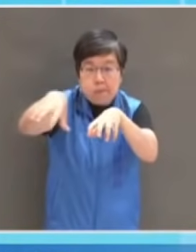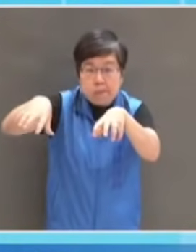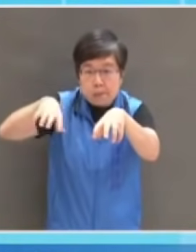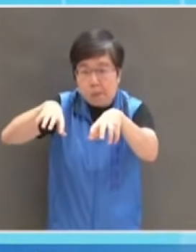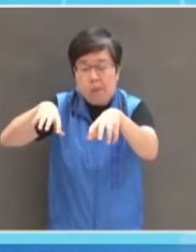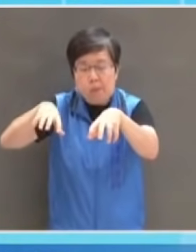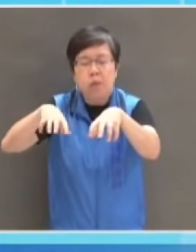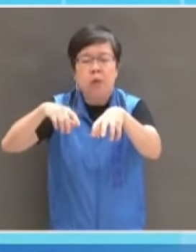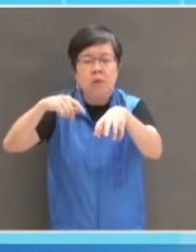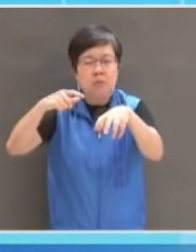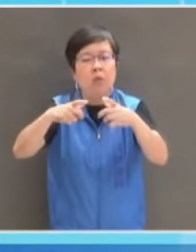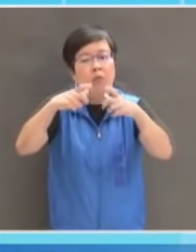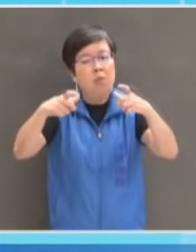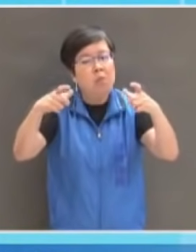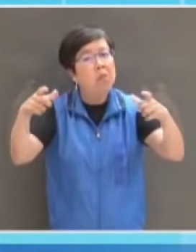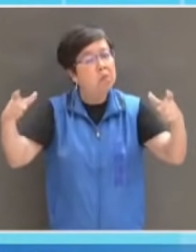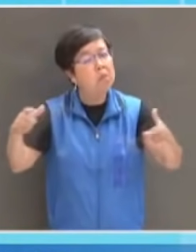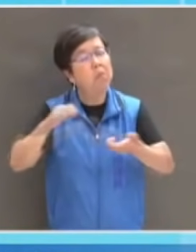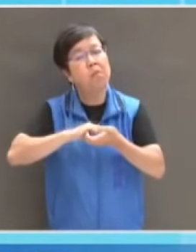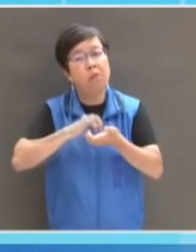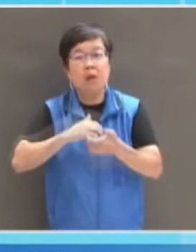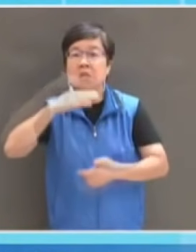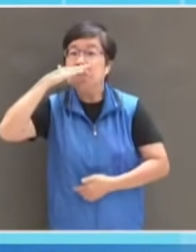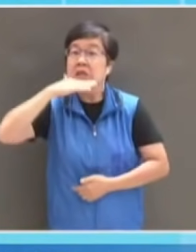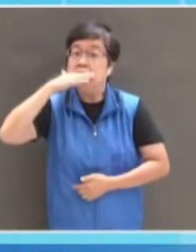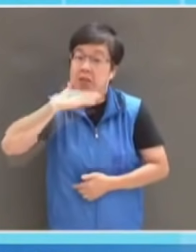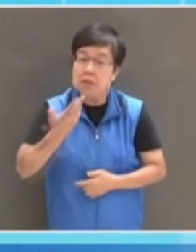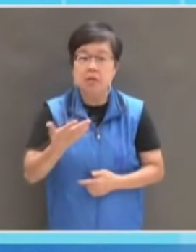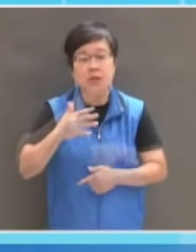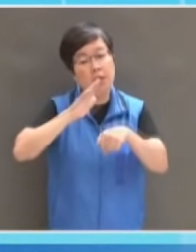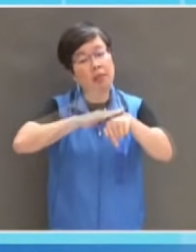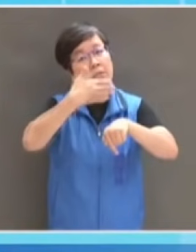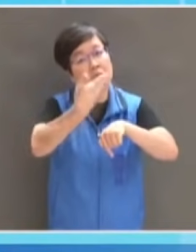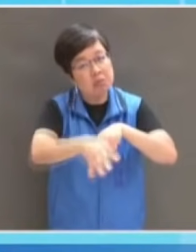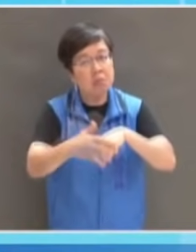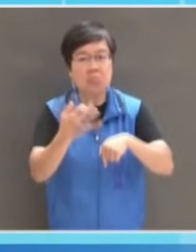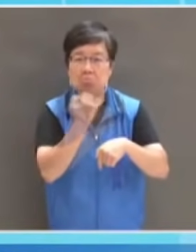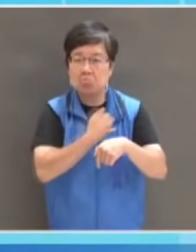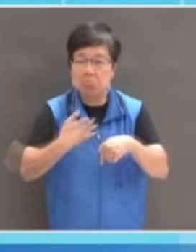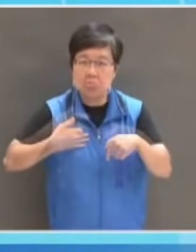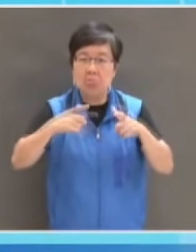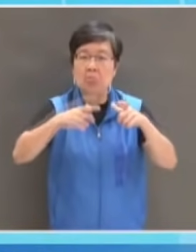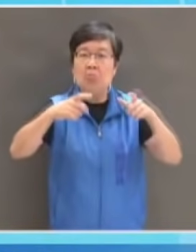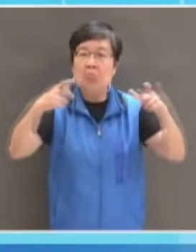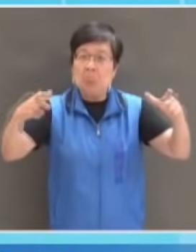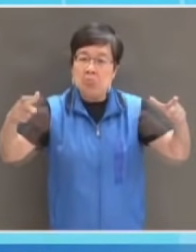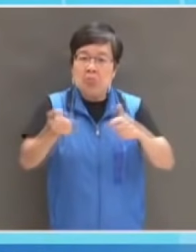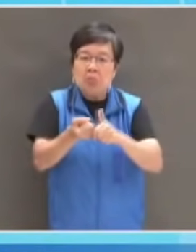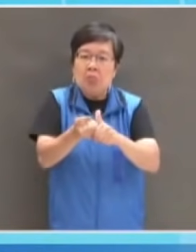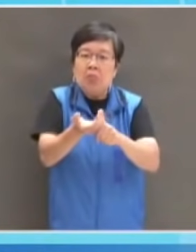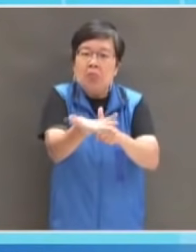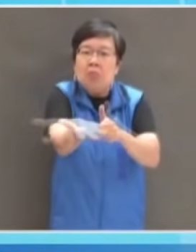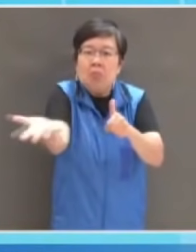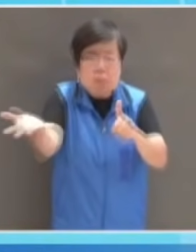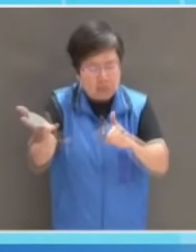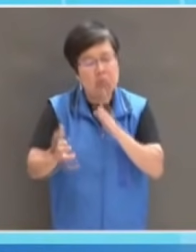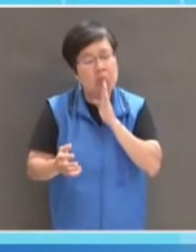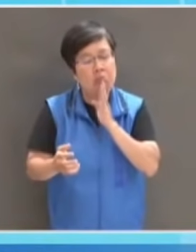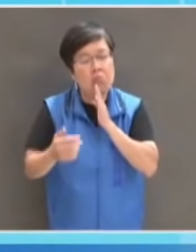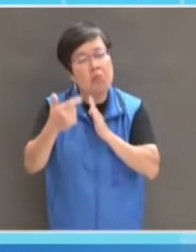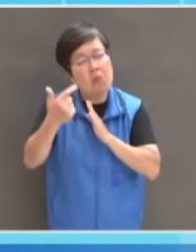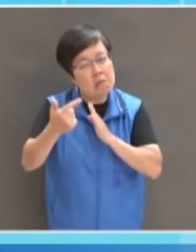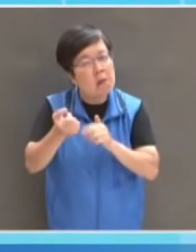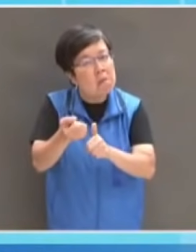延伸当中，包括我们的汐止，包括我们的淡水，这些都是慢慢延伸出来的。所以在